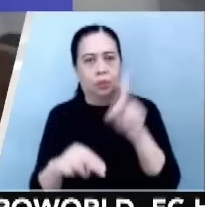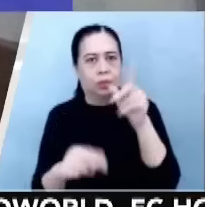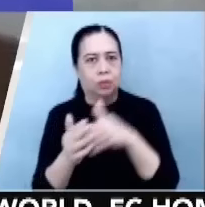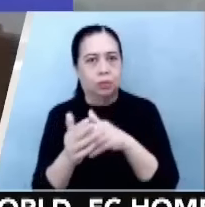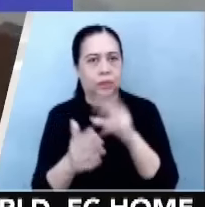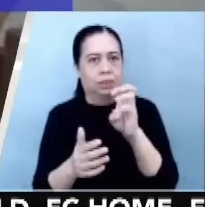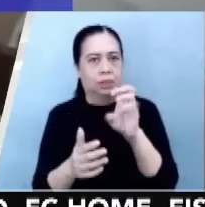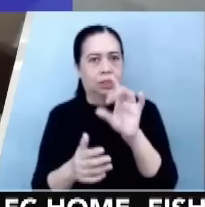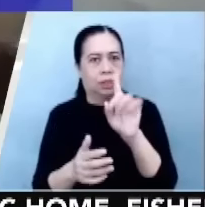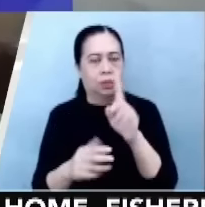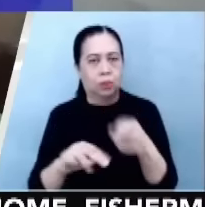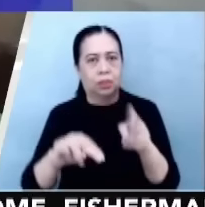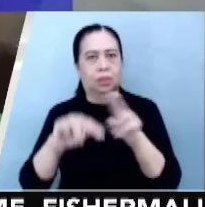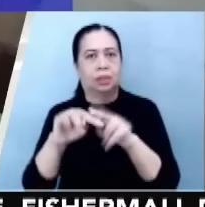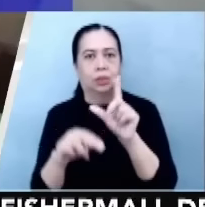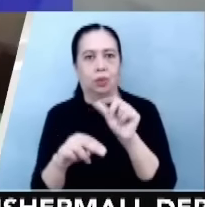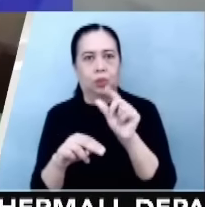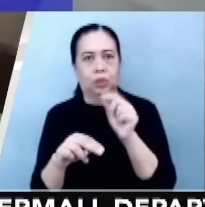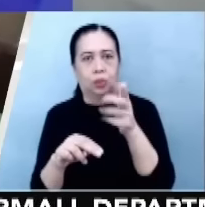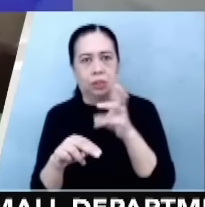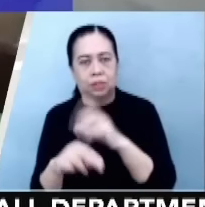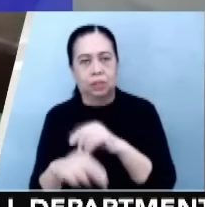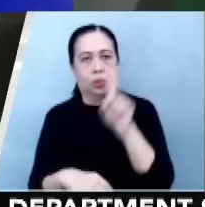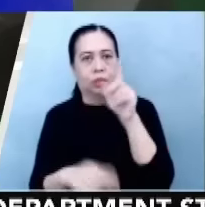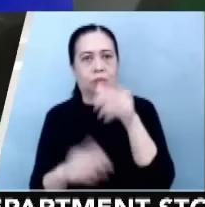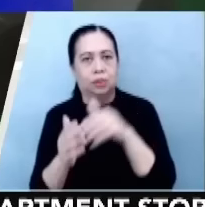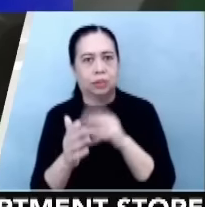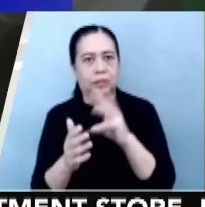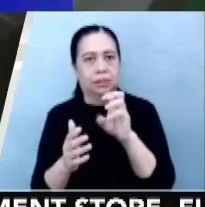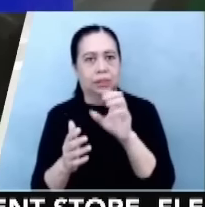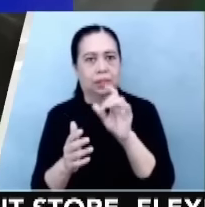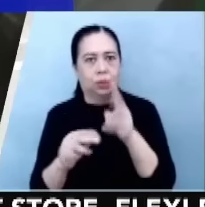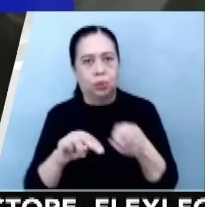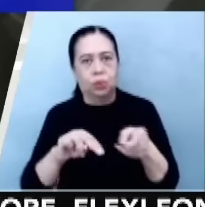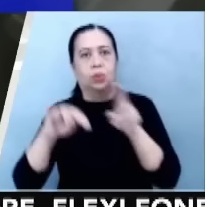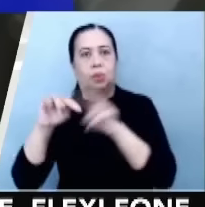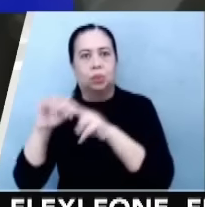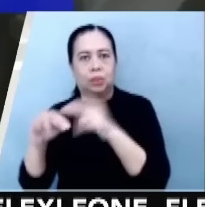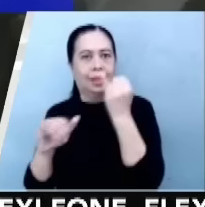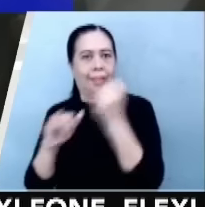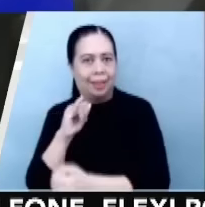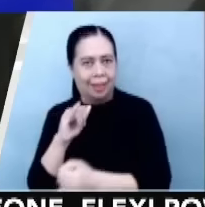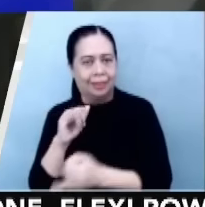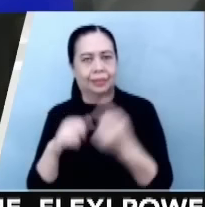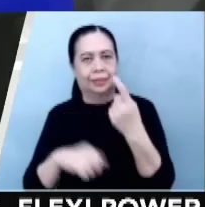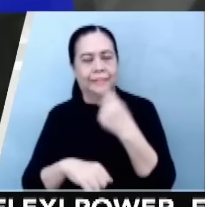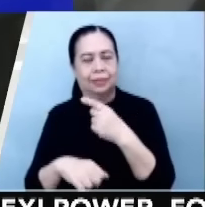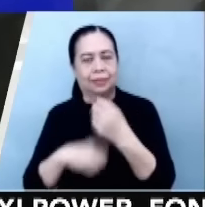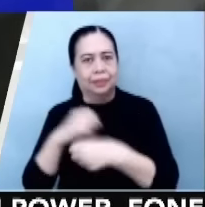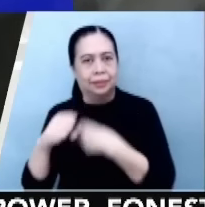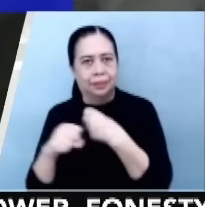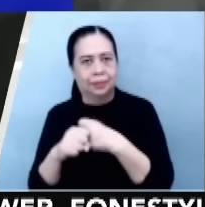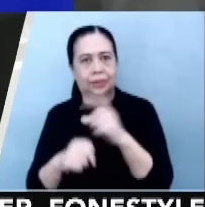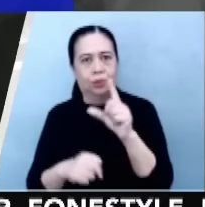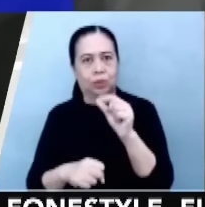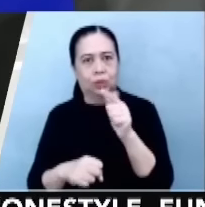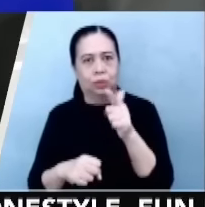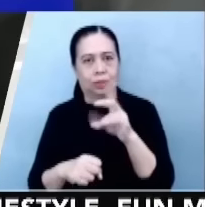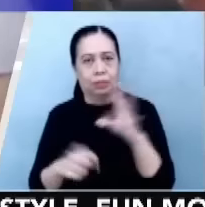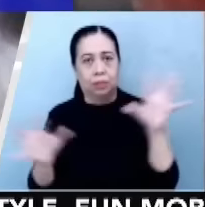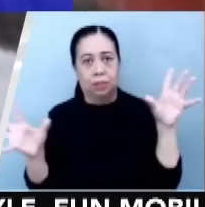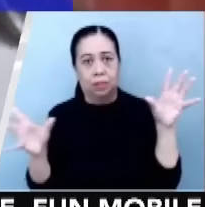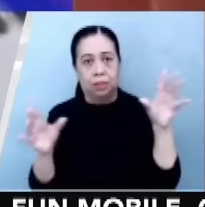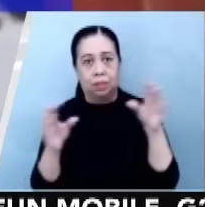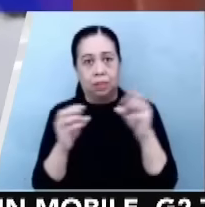1,681 sa 2026 at 1,682 sa panghuling tranche sa 2027. Kung susumahin pagkatapos ng 4 na